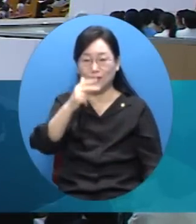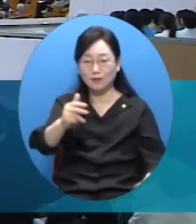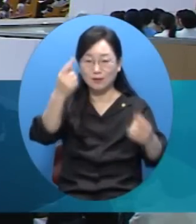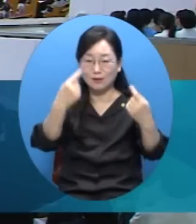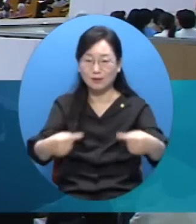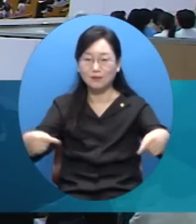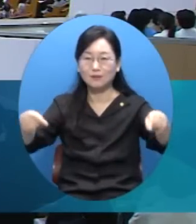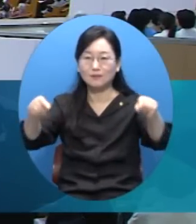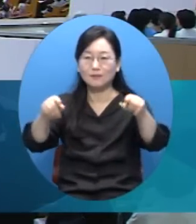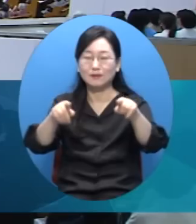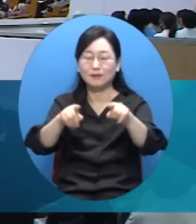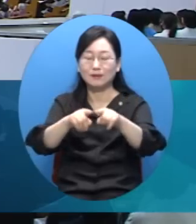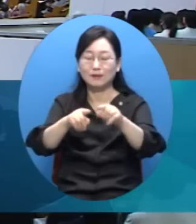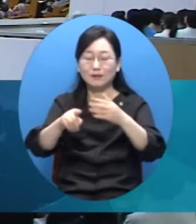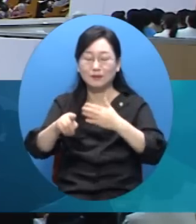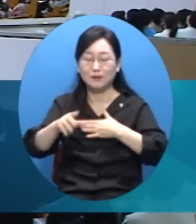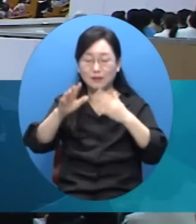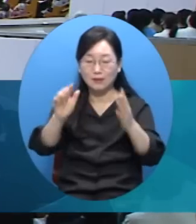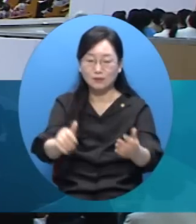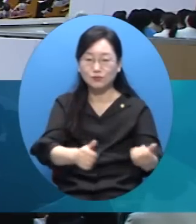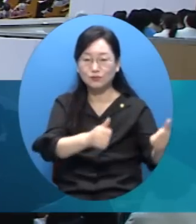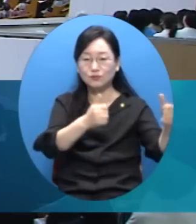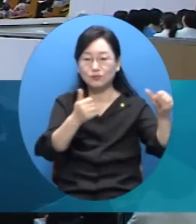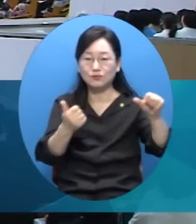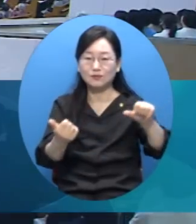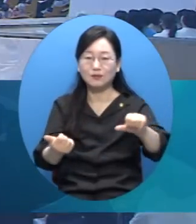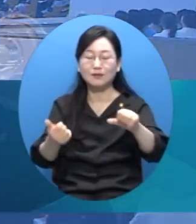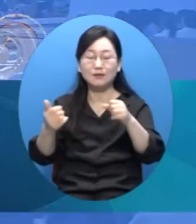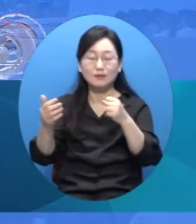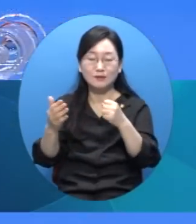구주와 함께 나